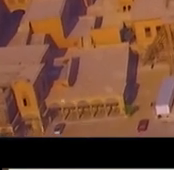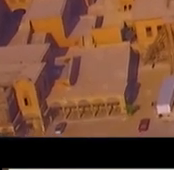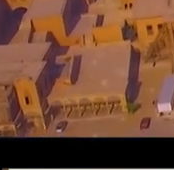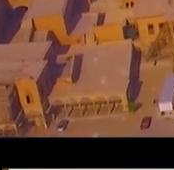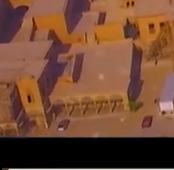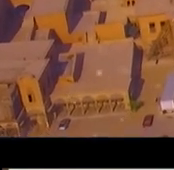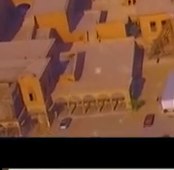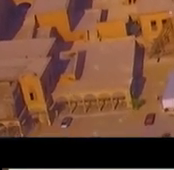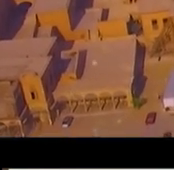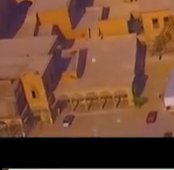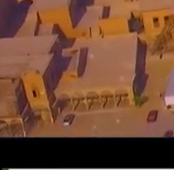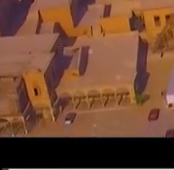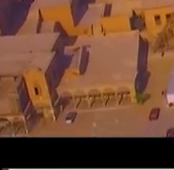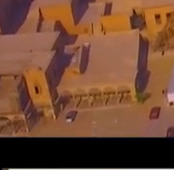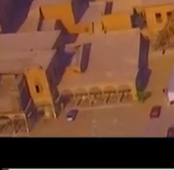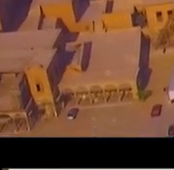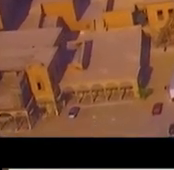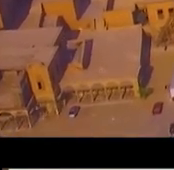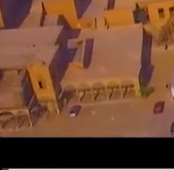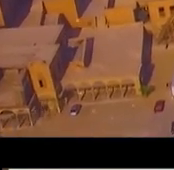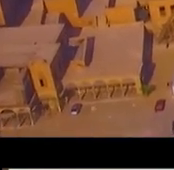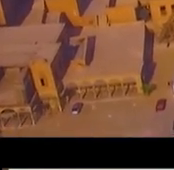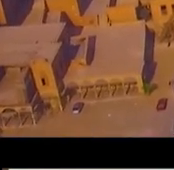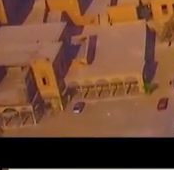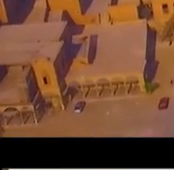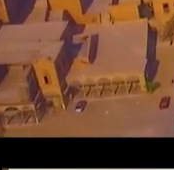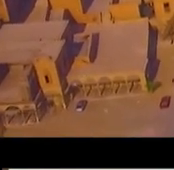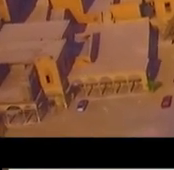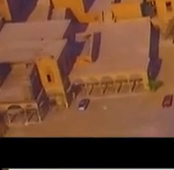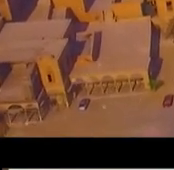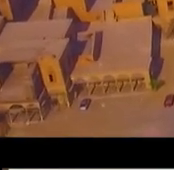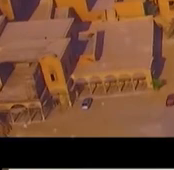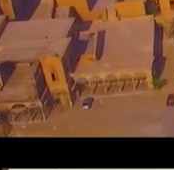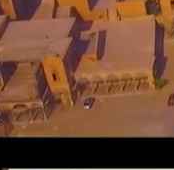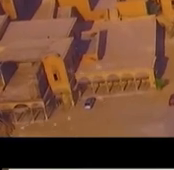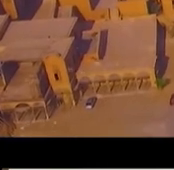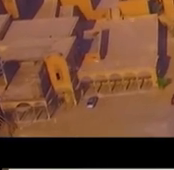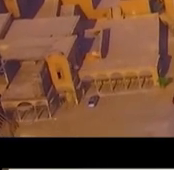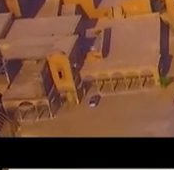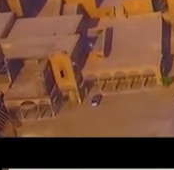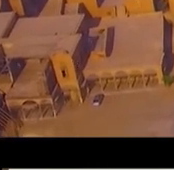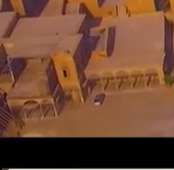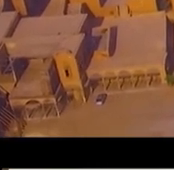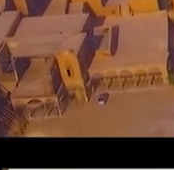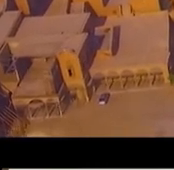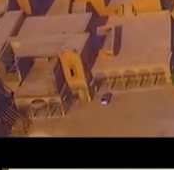رحمه للعالمين اللهم امين